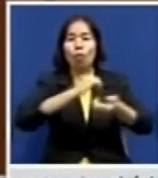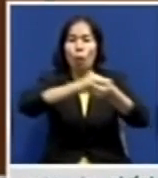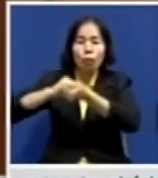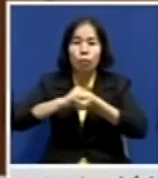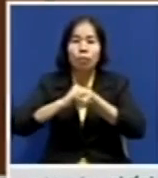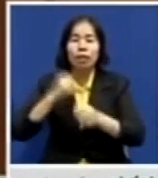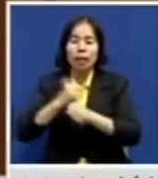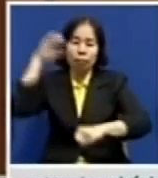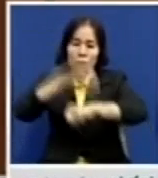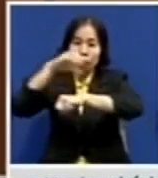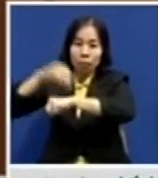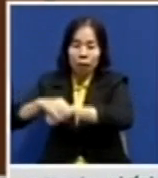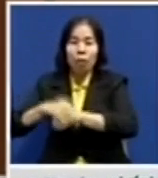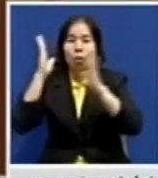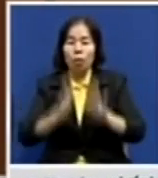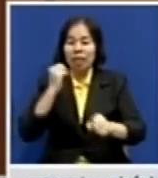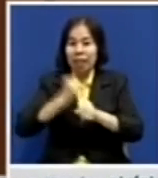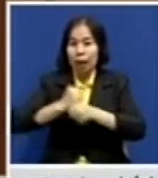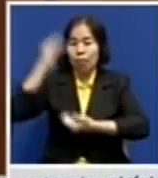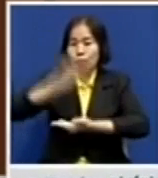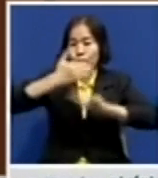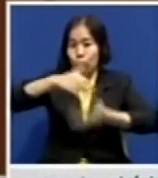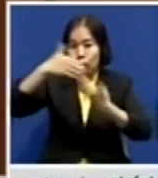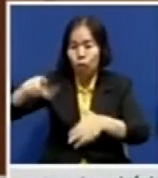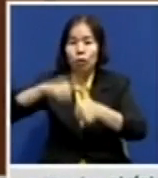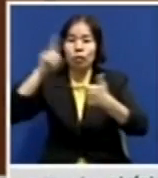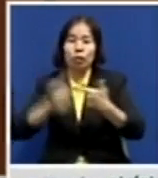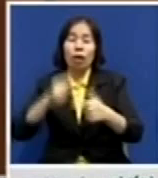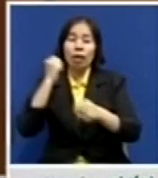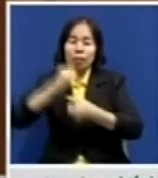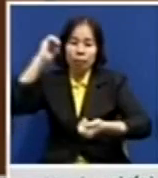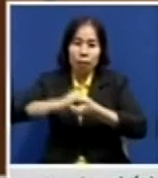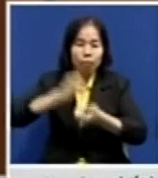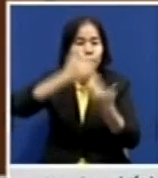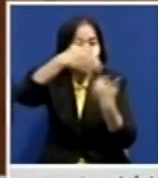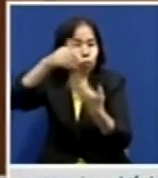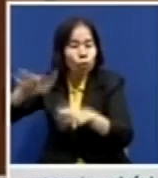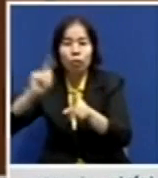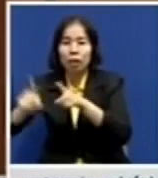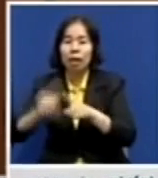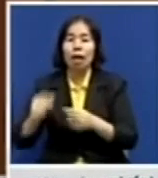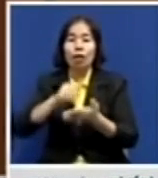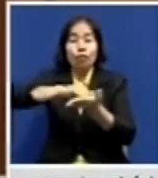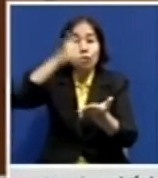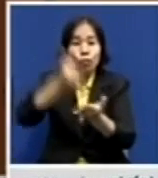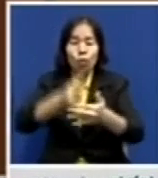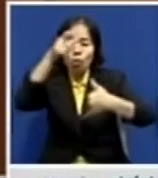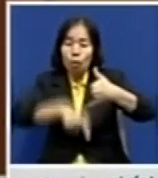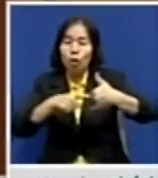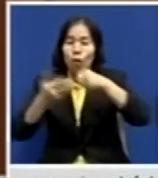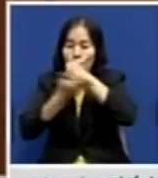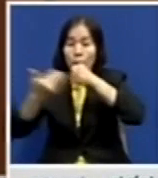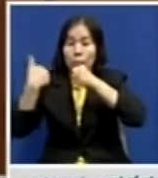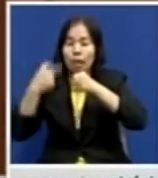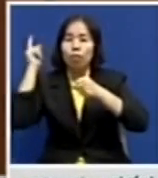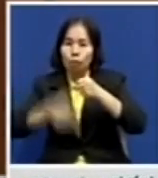ปราบปรามแหล่งผลิตและเครือข่ายผู้ค้ายาเสพติดทั้งบริเวณชายแดนพื้นที่ภายในฟื้นฟูดูแลรักษาผู้เสพผ่านกระบวน